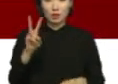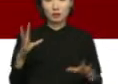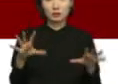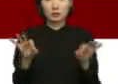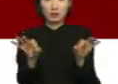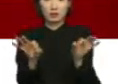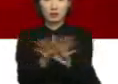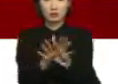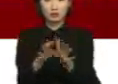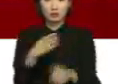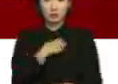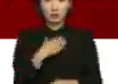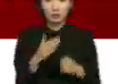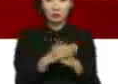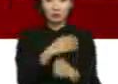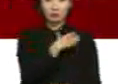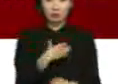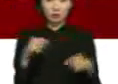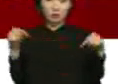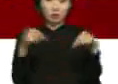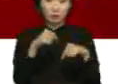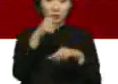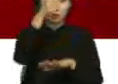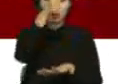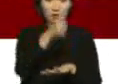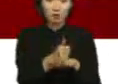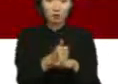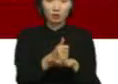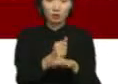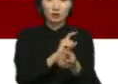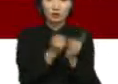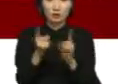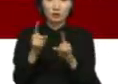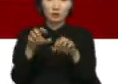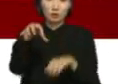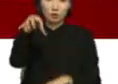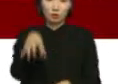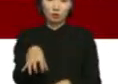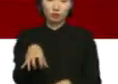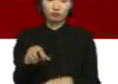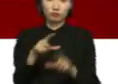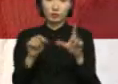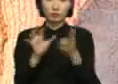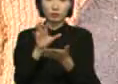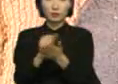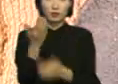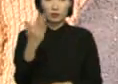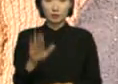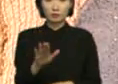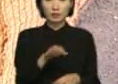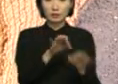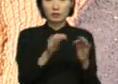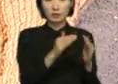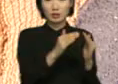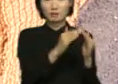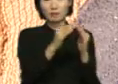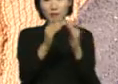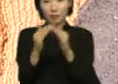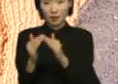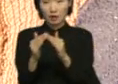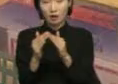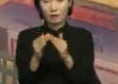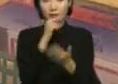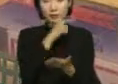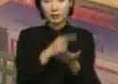것 그나마 구청과 협의 끝에 대체 부지를 일부 확보했지만 장소 이전으로 인한 피해는 고스란히 상인들의 목수로